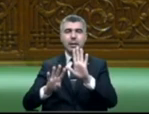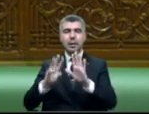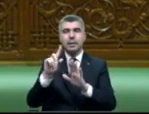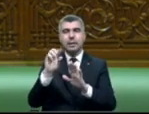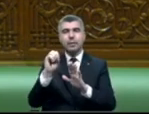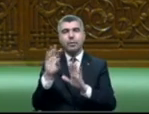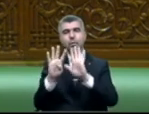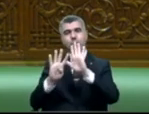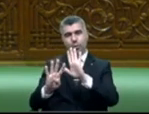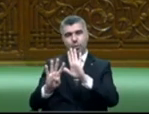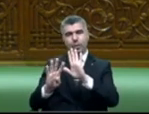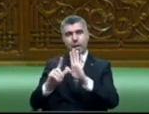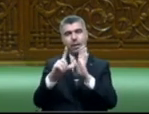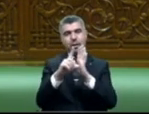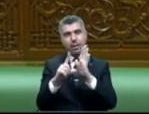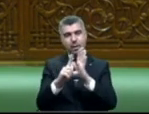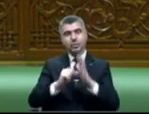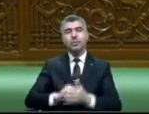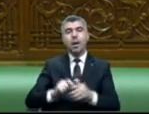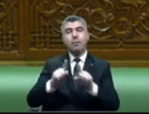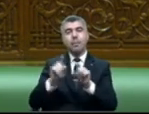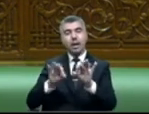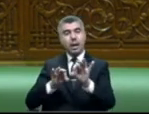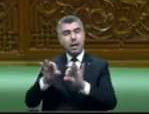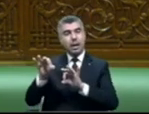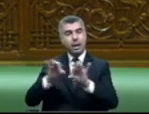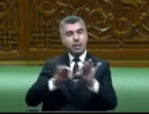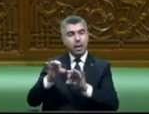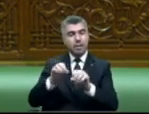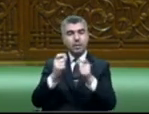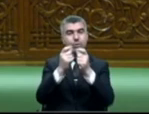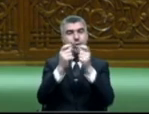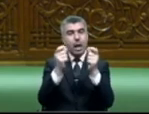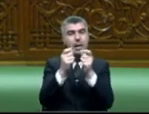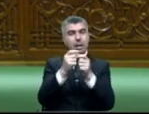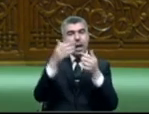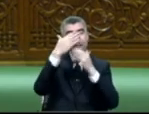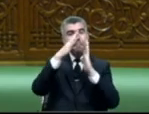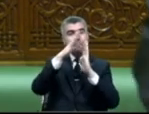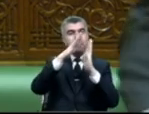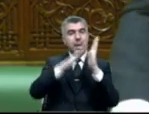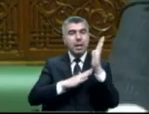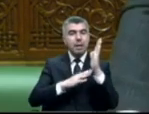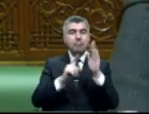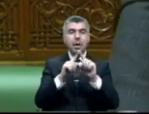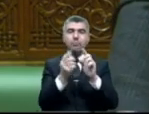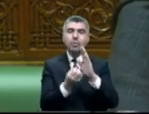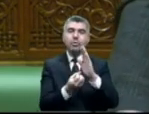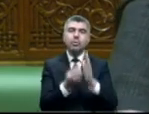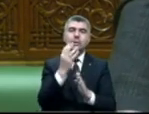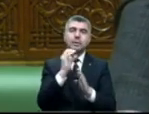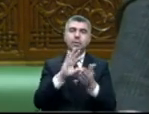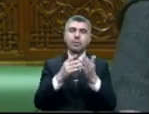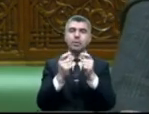على تعميم هذا الإجراء سيؤدي إلى تحسين القدرة التنافسية للشركات المغربية وزيادة استخدام الطاقة المتجددة